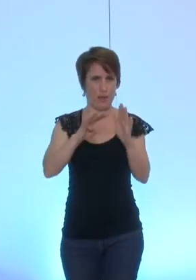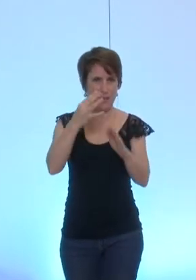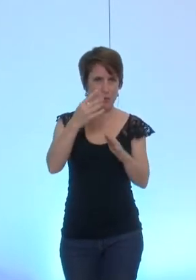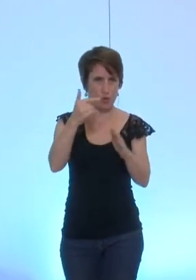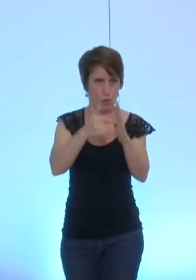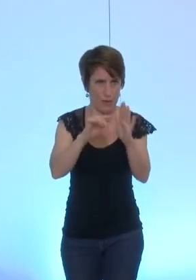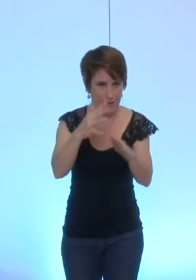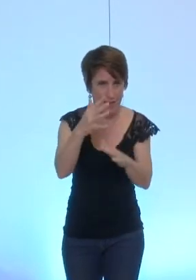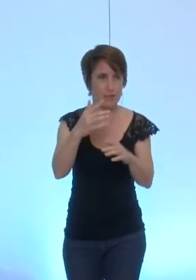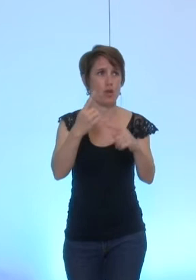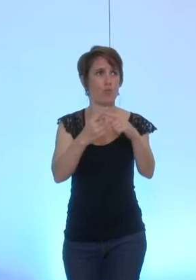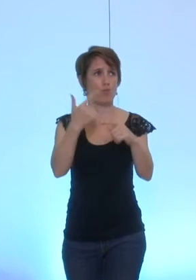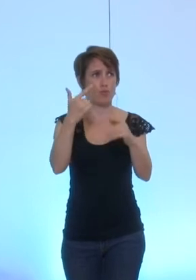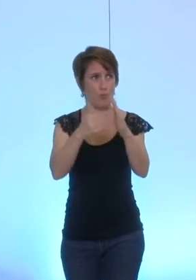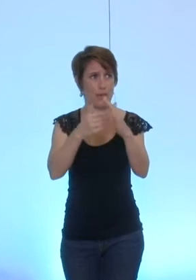2016-2017